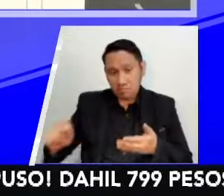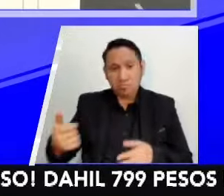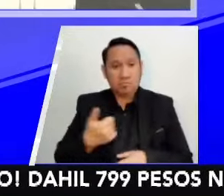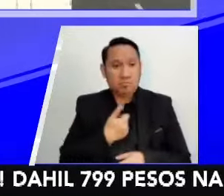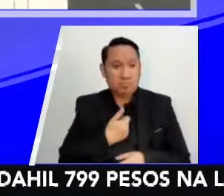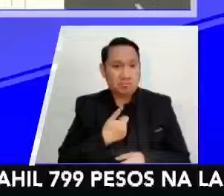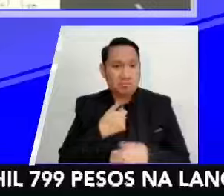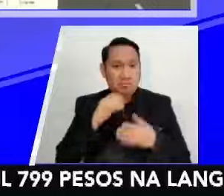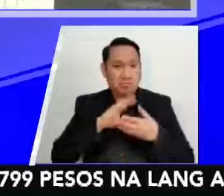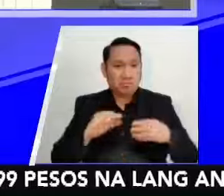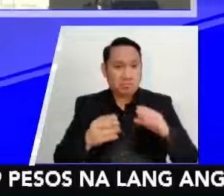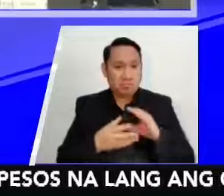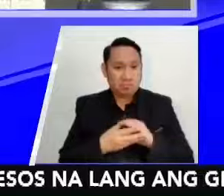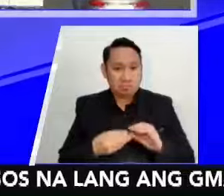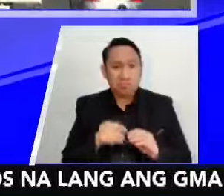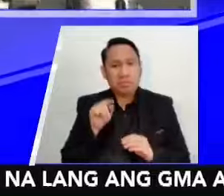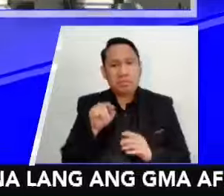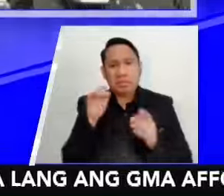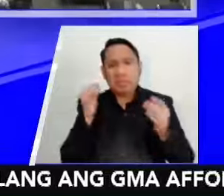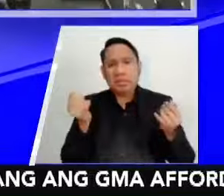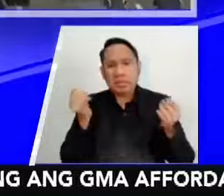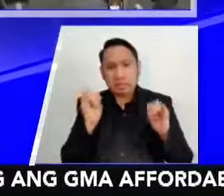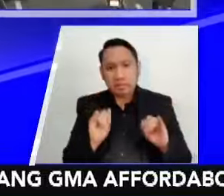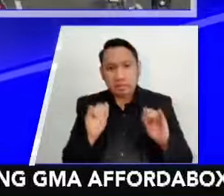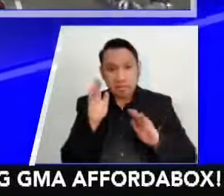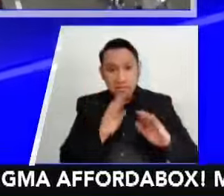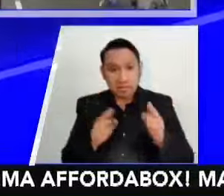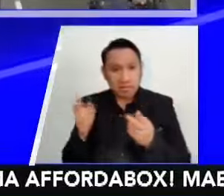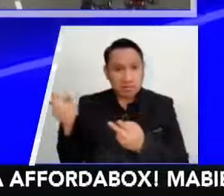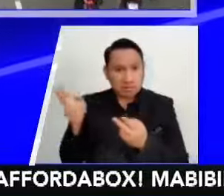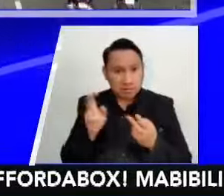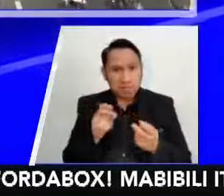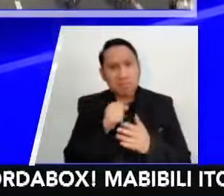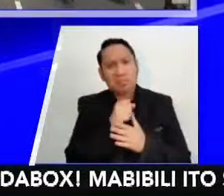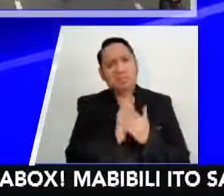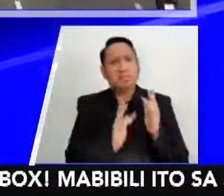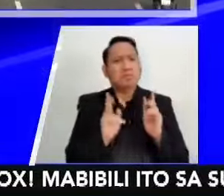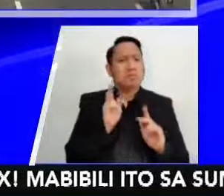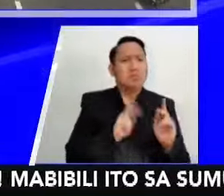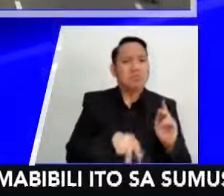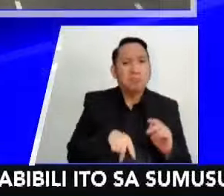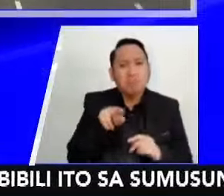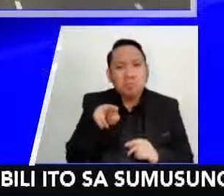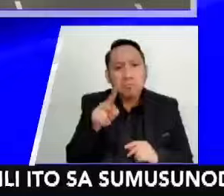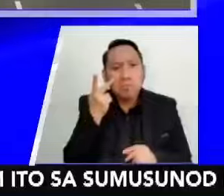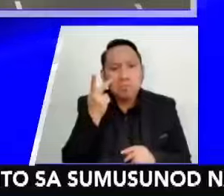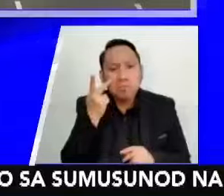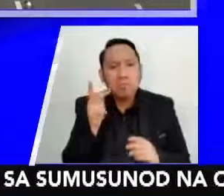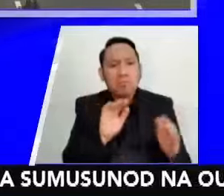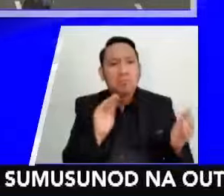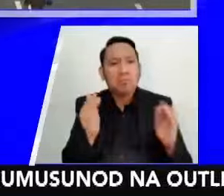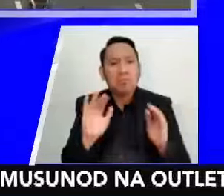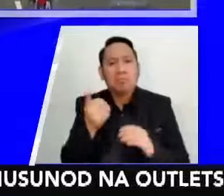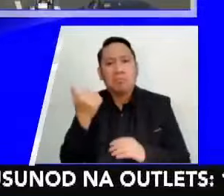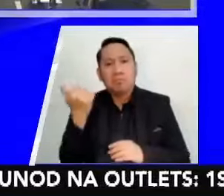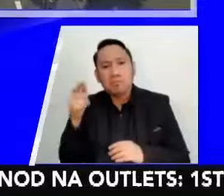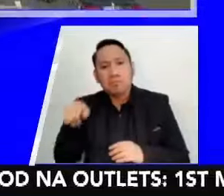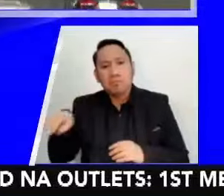kwento. Naging issue ang plagiarism matapos mapansin ng ilang netizen na may pagkakapareho ang libro ng Vice sa isa